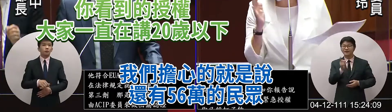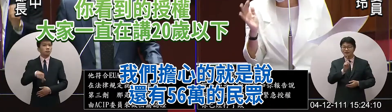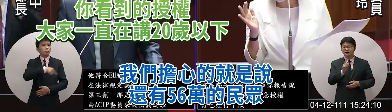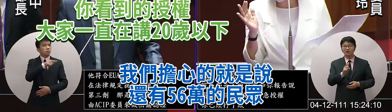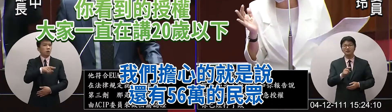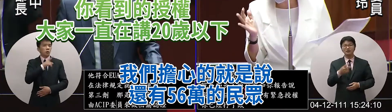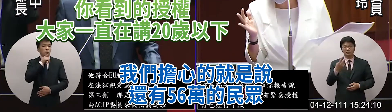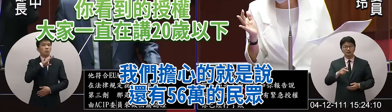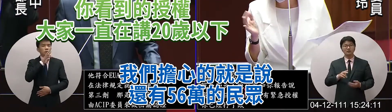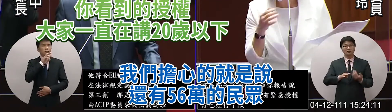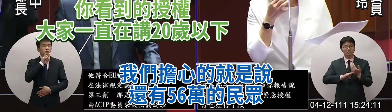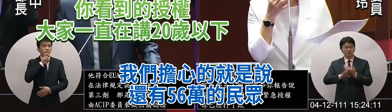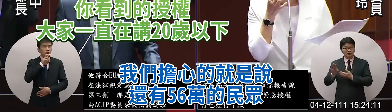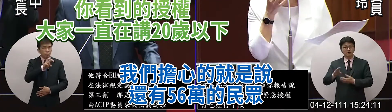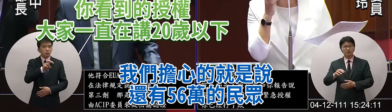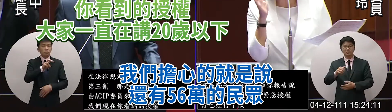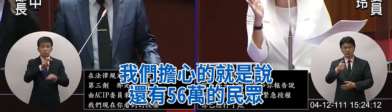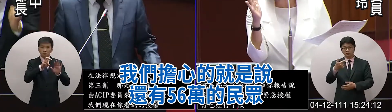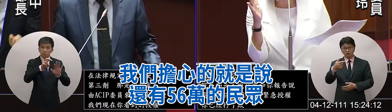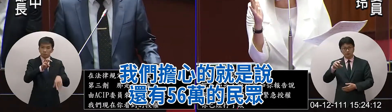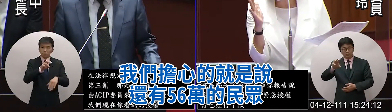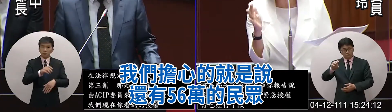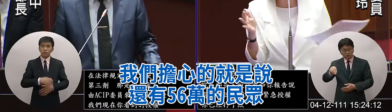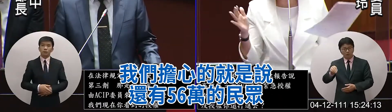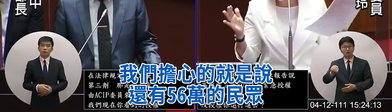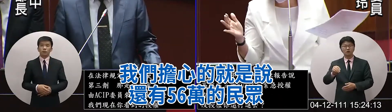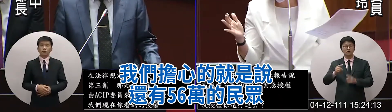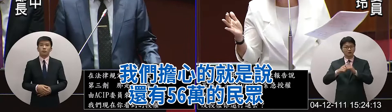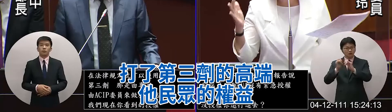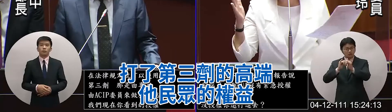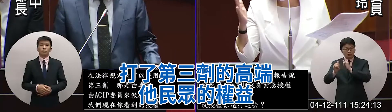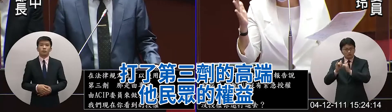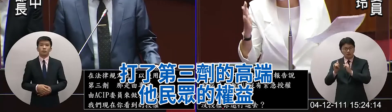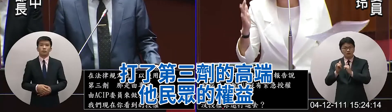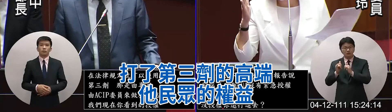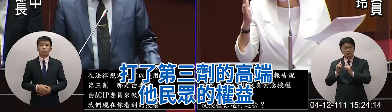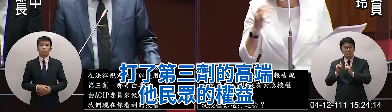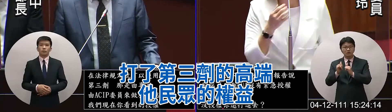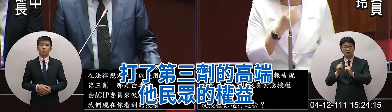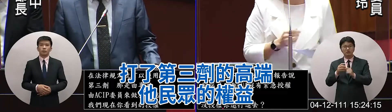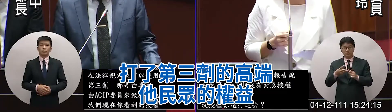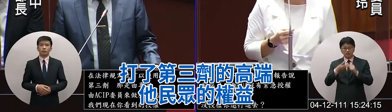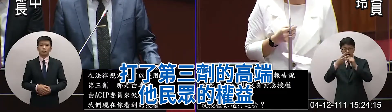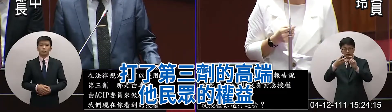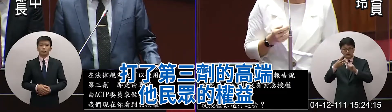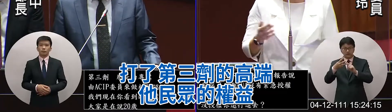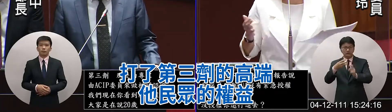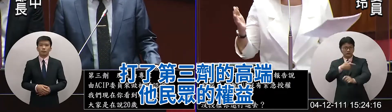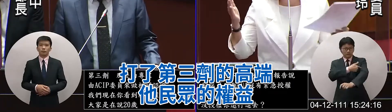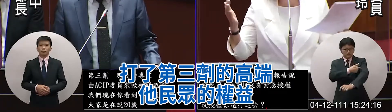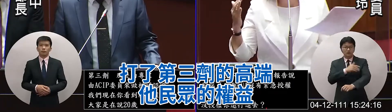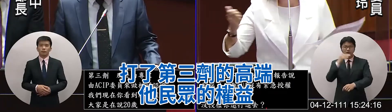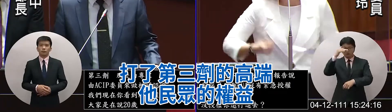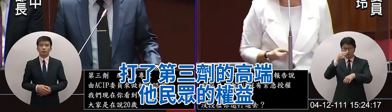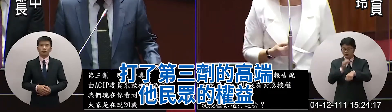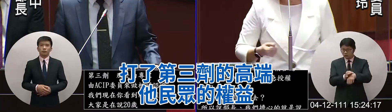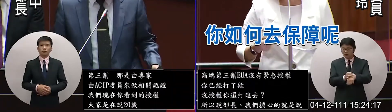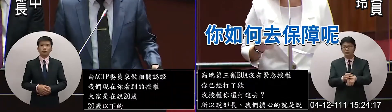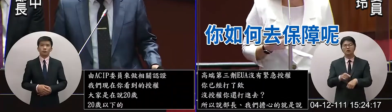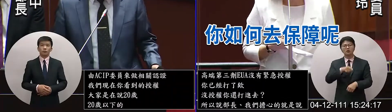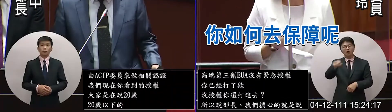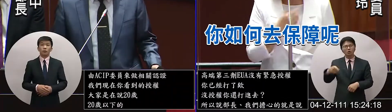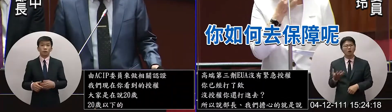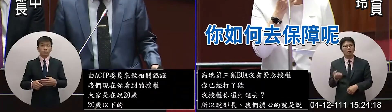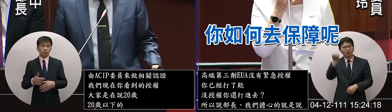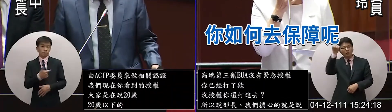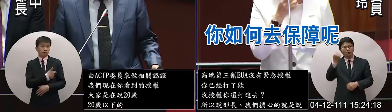有 56万 有56万的民众打了第三剂的高端。他民众的权益，你